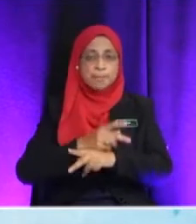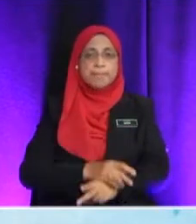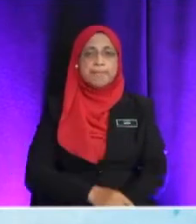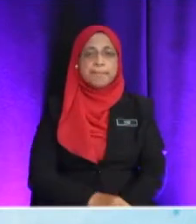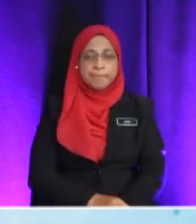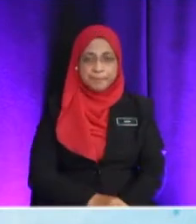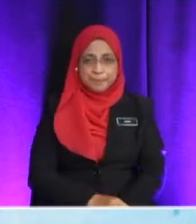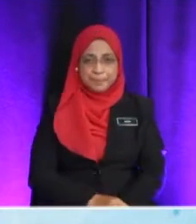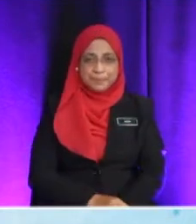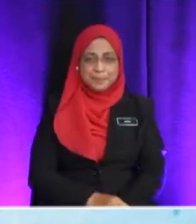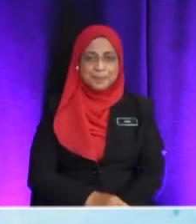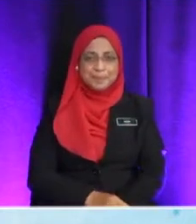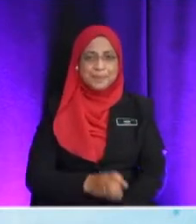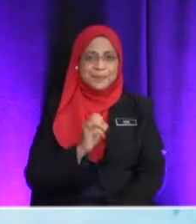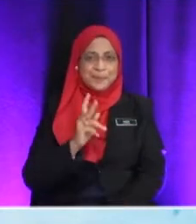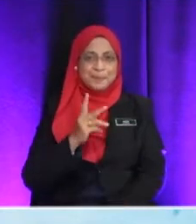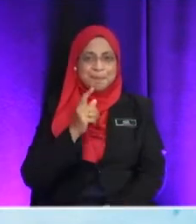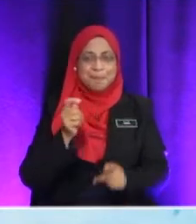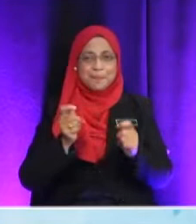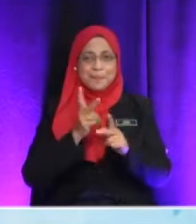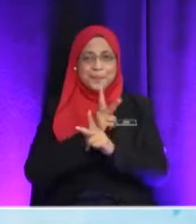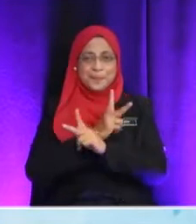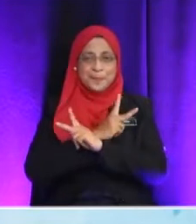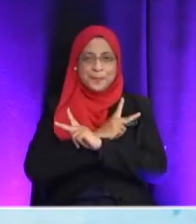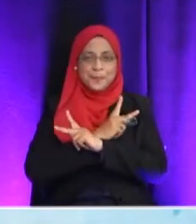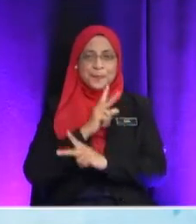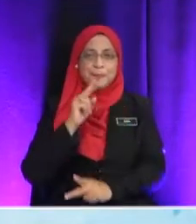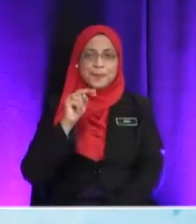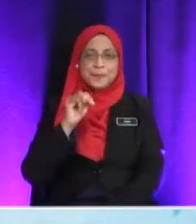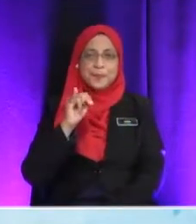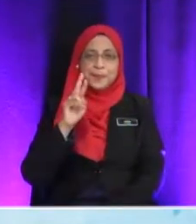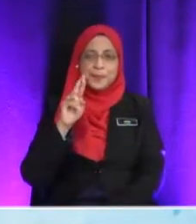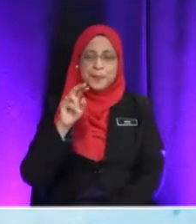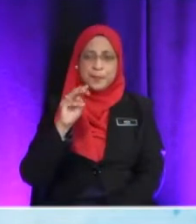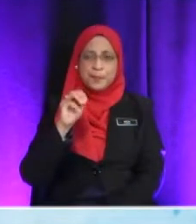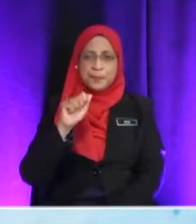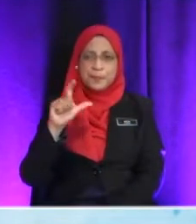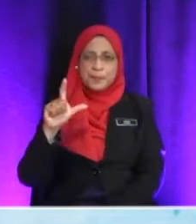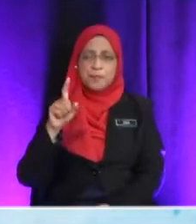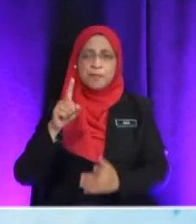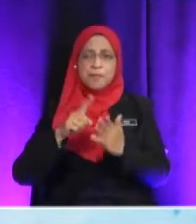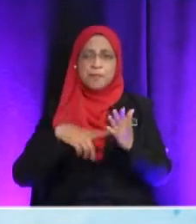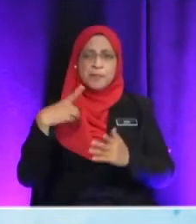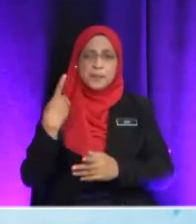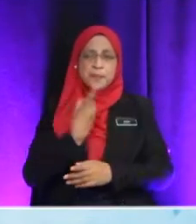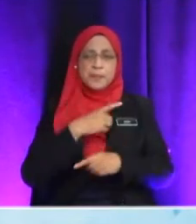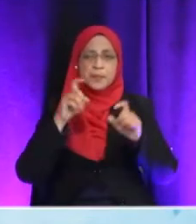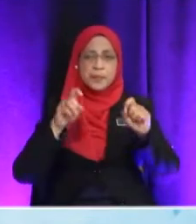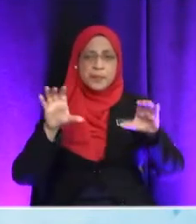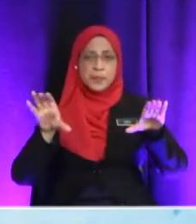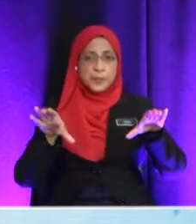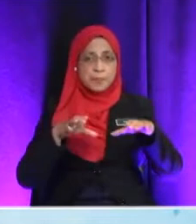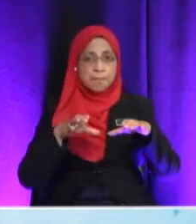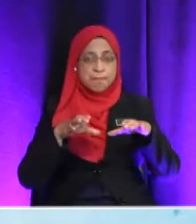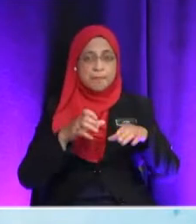Hei Makasih Oke nirmal aku yang kita perlu buat salah tadi kawan-kawan